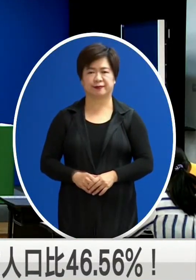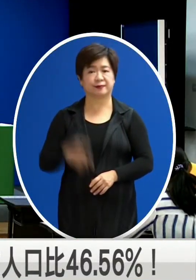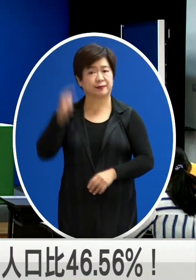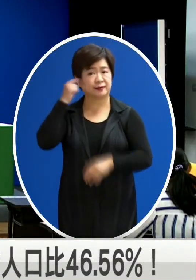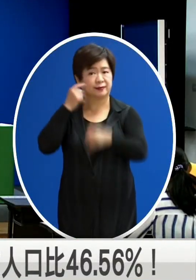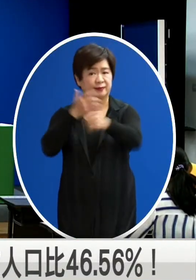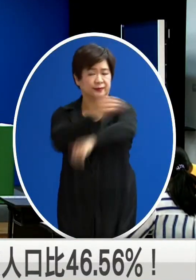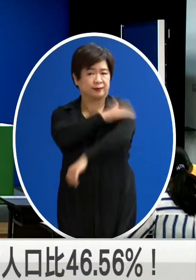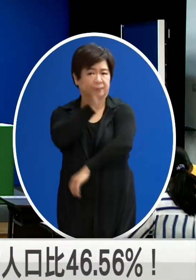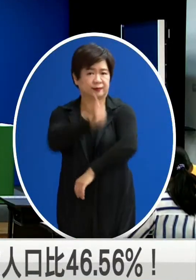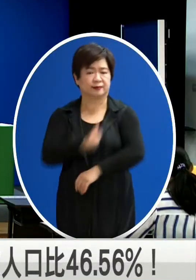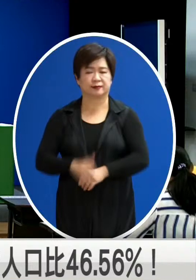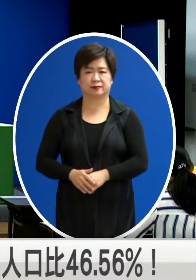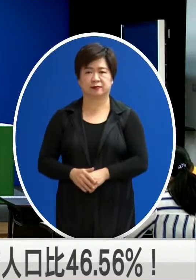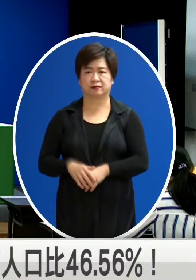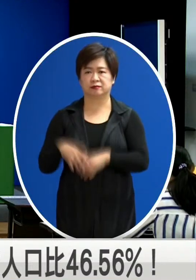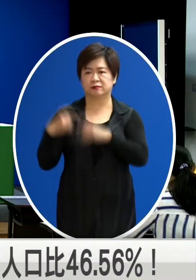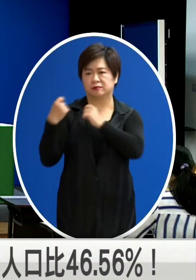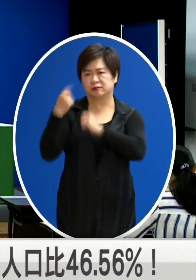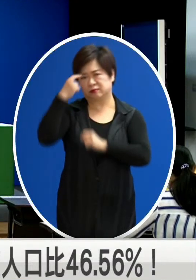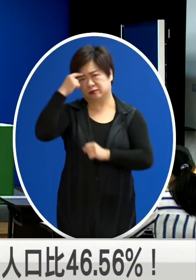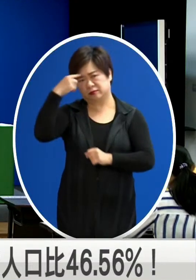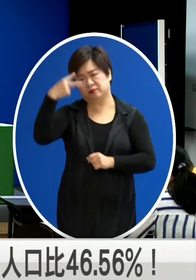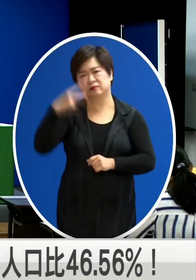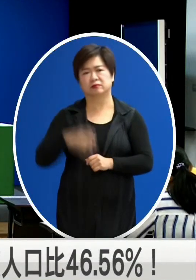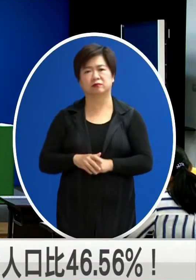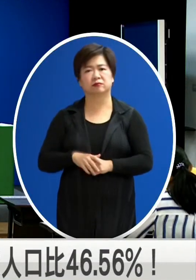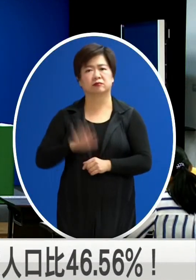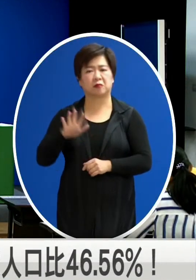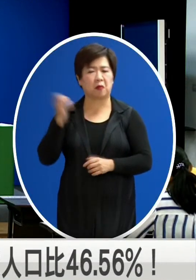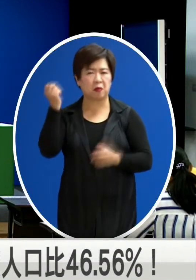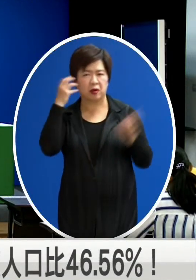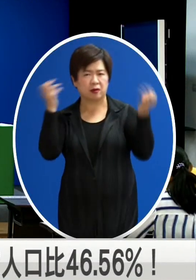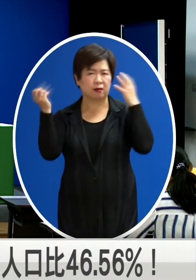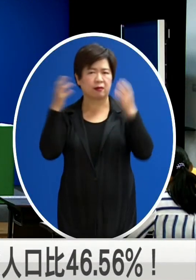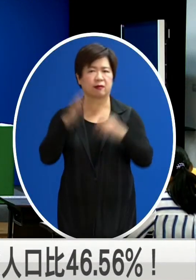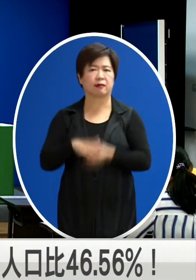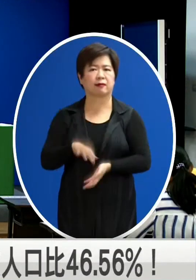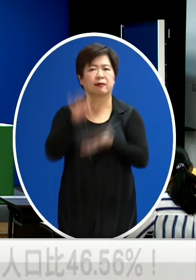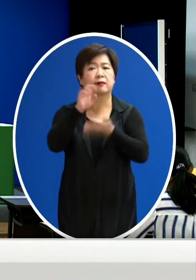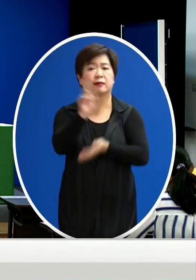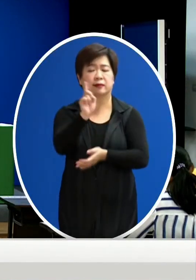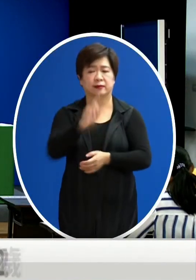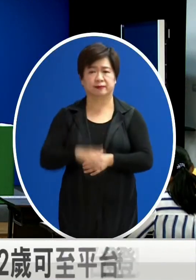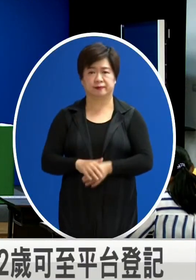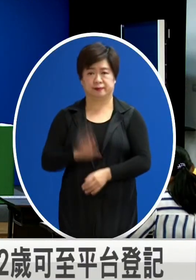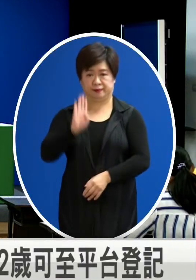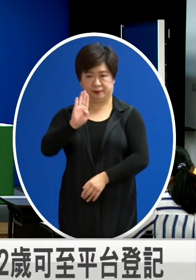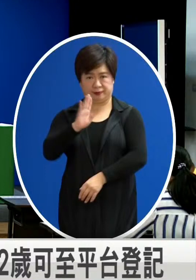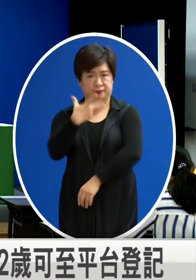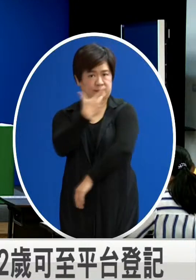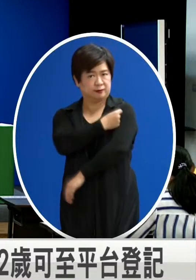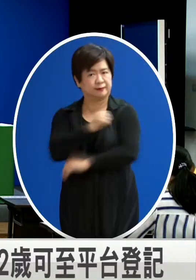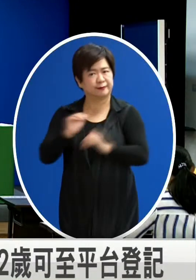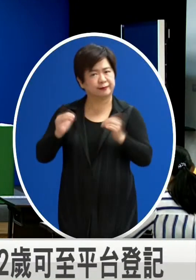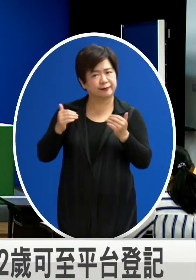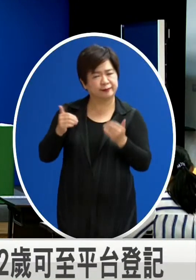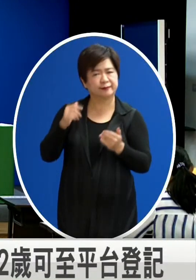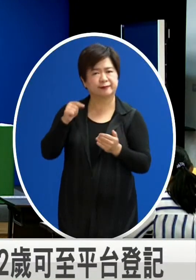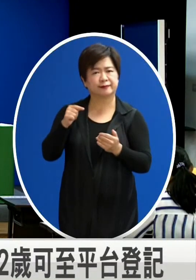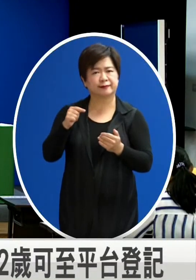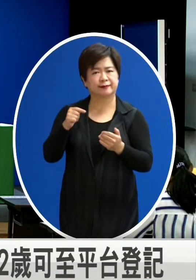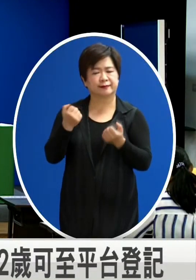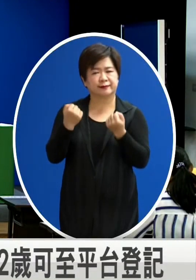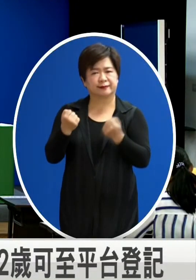部长不好意思，就是其实这一两天都有一些陆续有些消息是有讲说这个我们的 BNT 疫苗大概确定就是